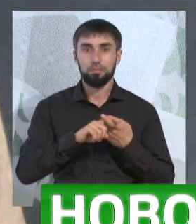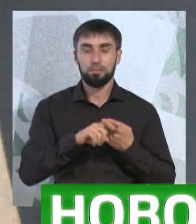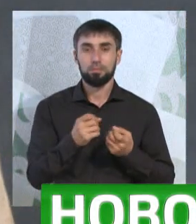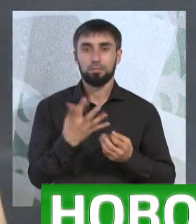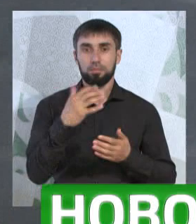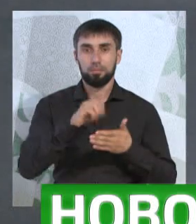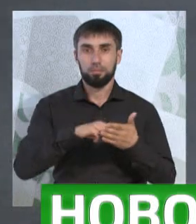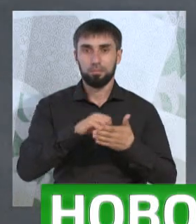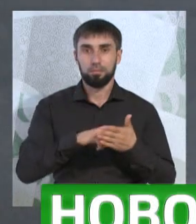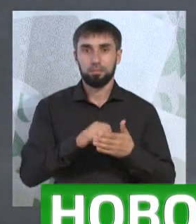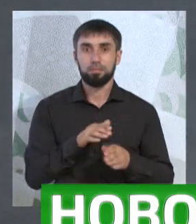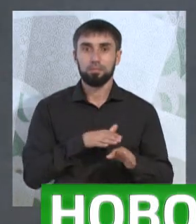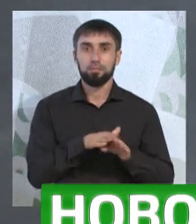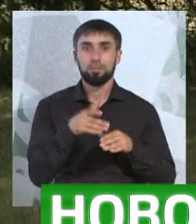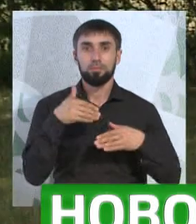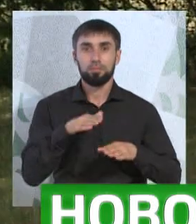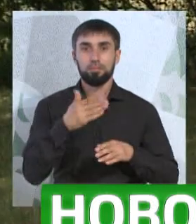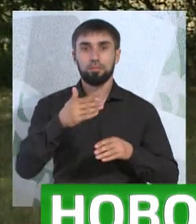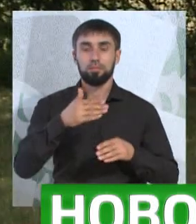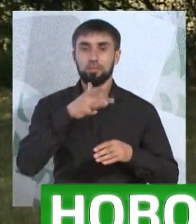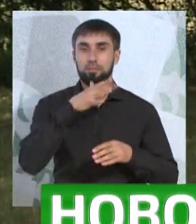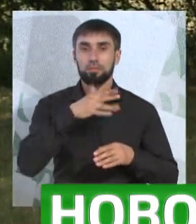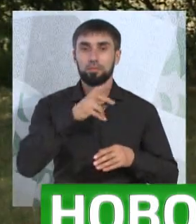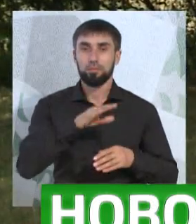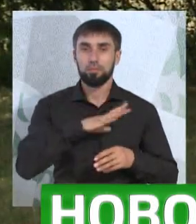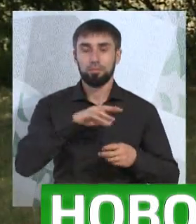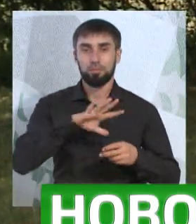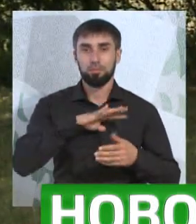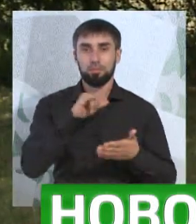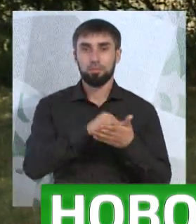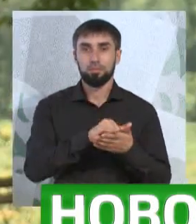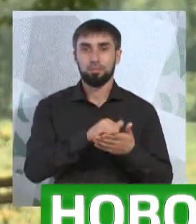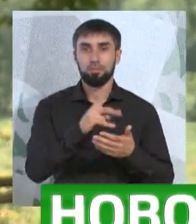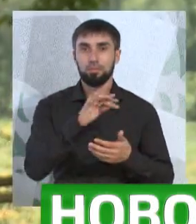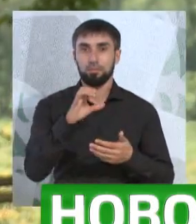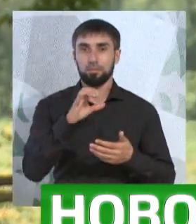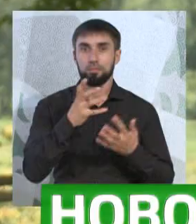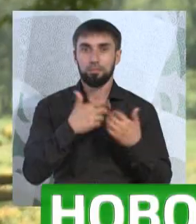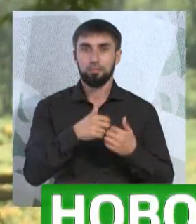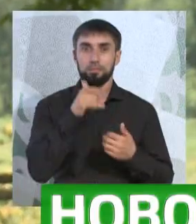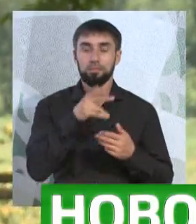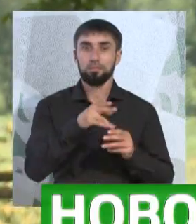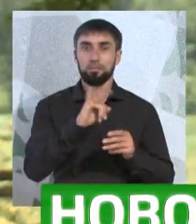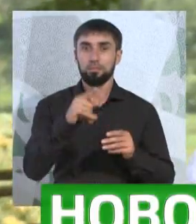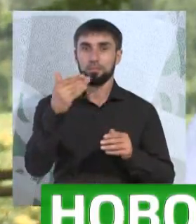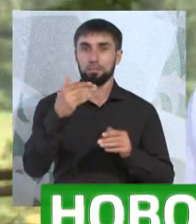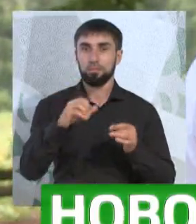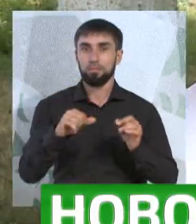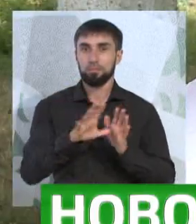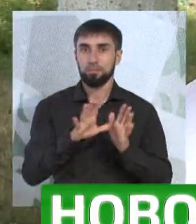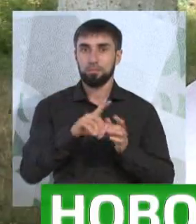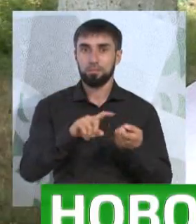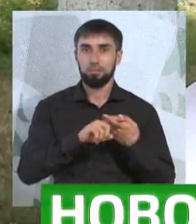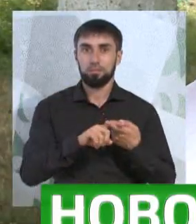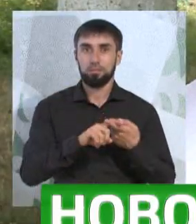несколькими причинами. Для полного решения многолетней проблемы было закуплено новое насосное оборудование, питающееся от электричества. Поэтому отключение